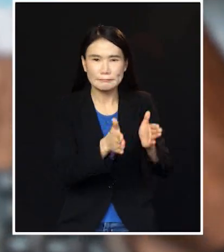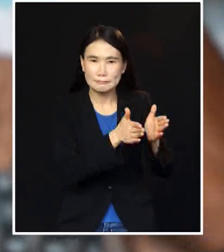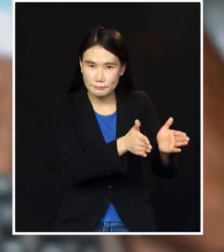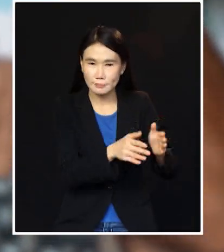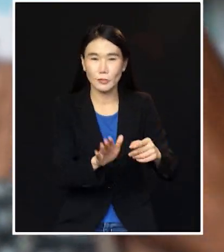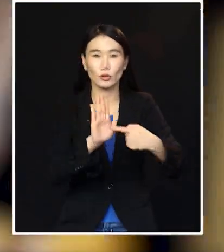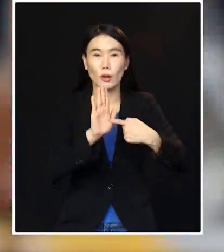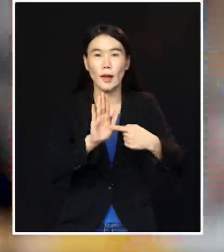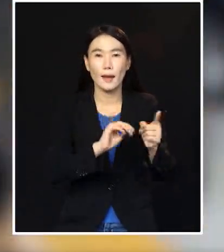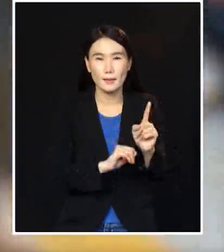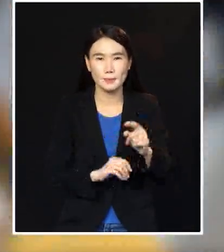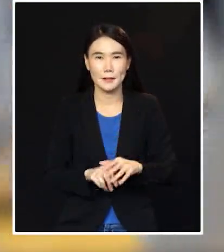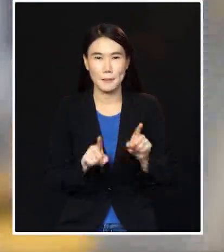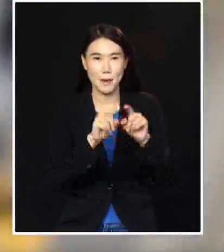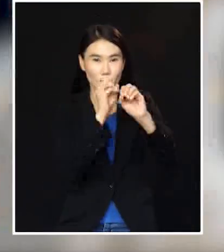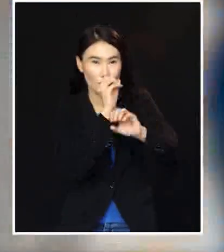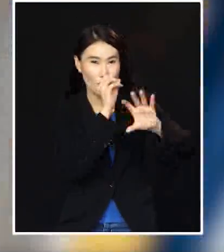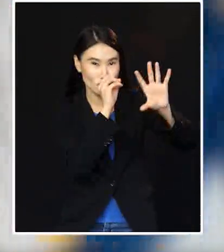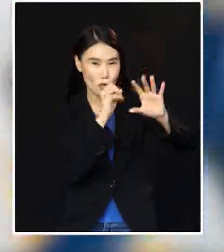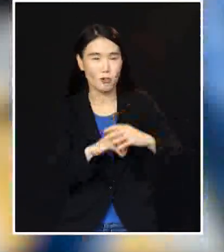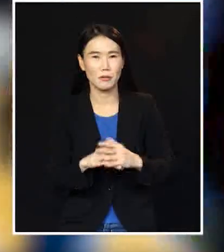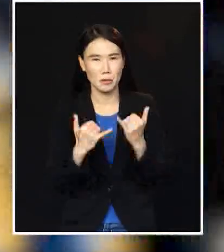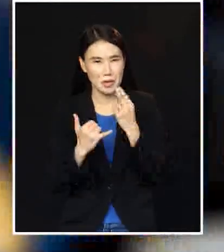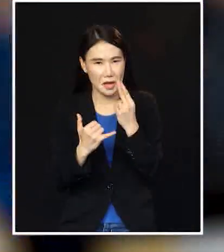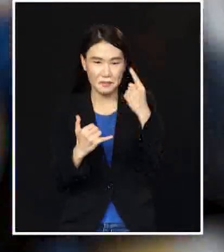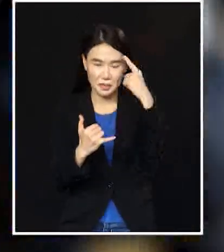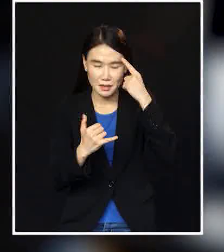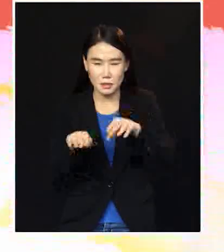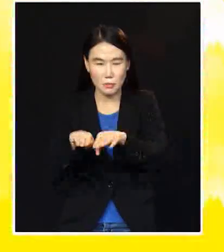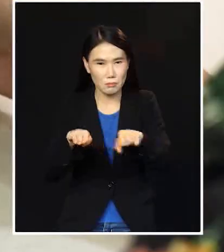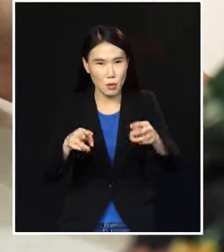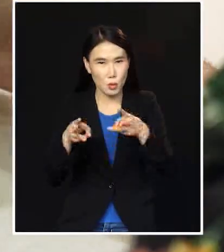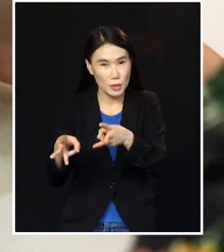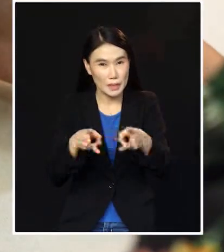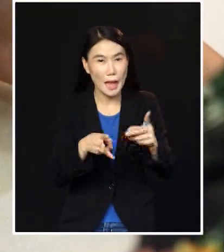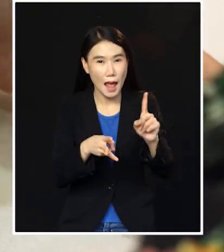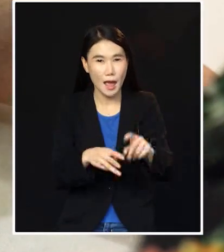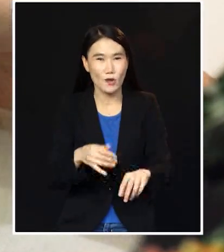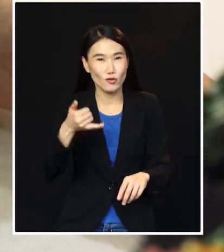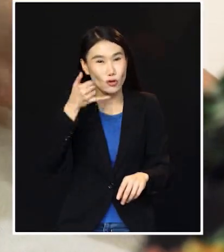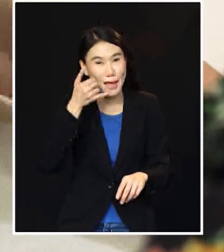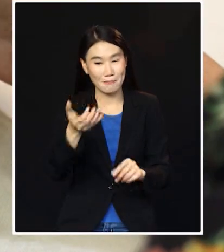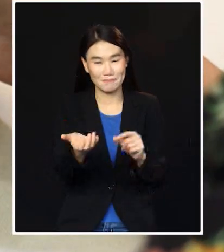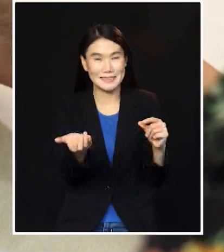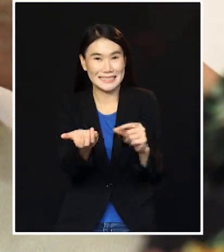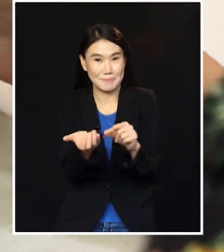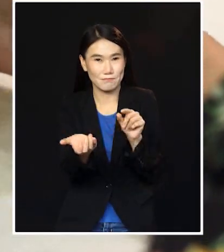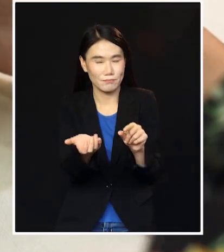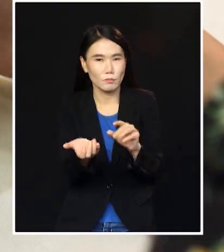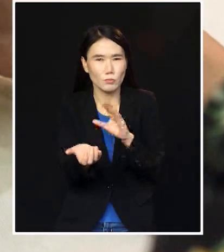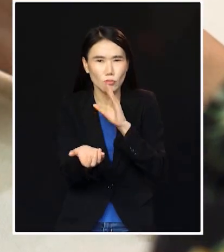ทำหน้าที่ของตัวเองอย่างเต็มที่อย่างเช่นในส่วนของกสทช.เองเนี่ยเรามีมาตรการในการลงทะเบียน